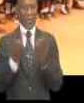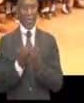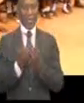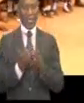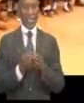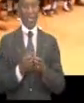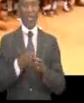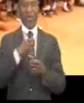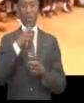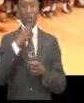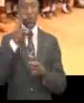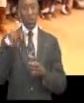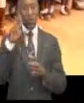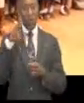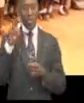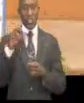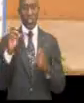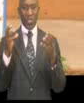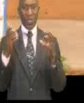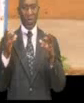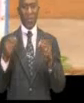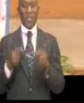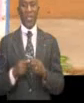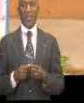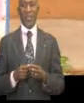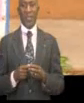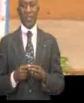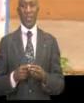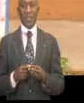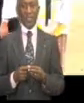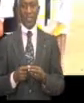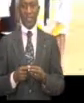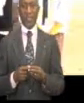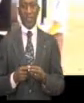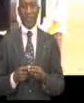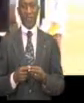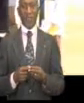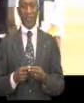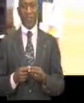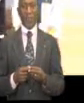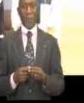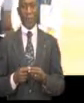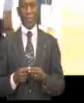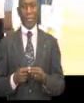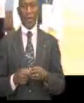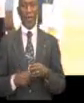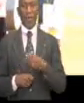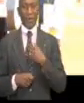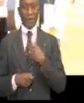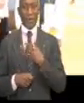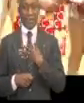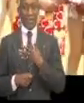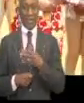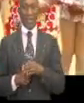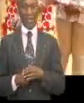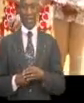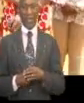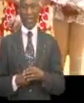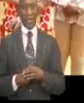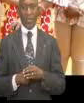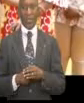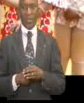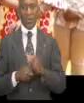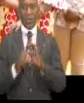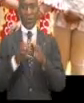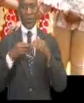Ces chants de bienvenue des élèves du centre Orphelinat Toumaini s'adressent à la délégation des cadres expatriés des Roissy Mining. Ils ont mis ensemble leur paquet de